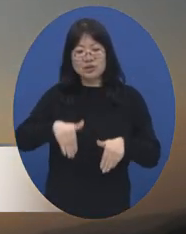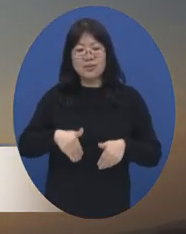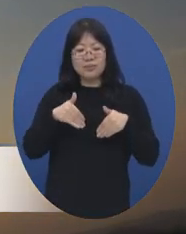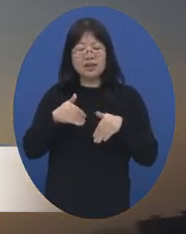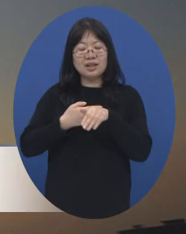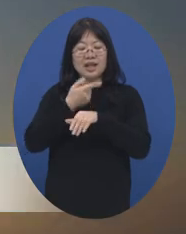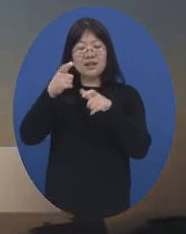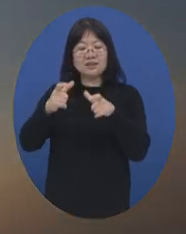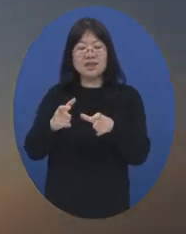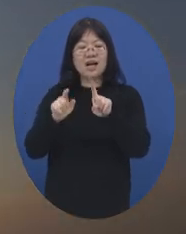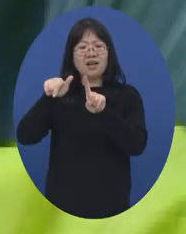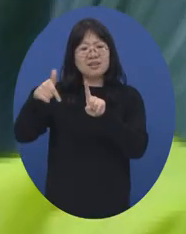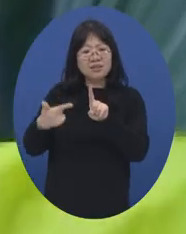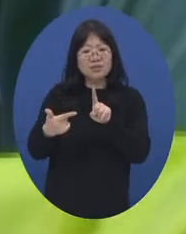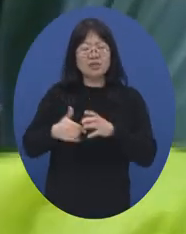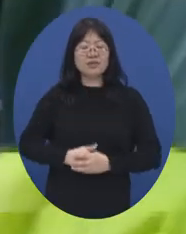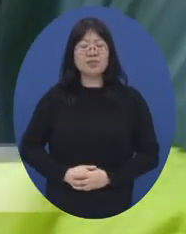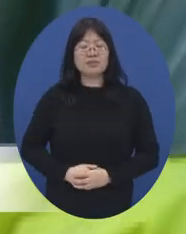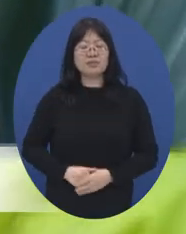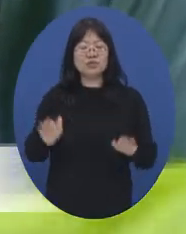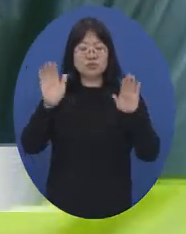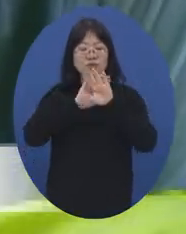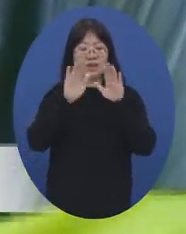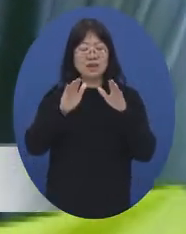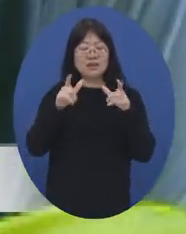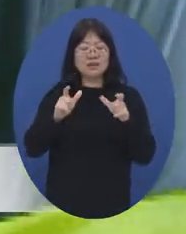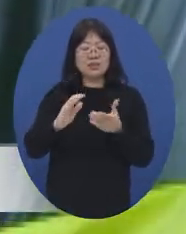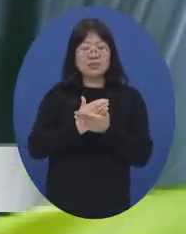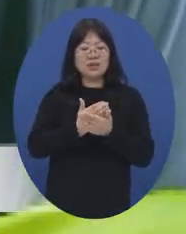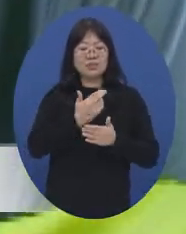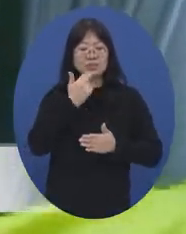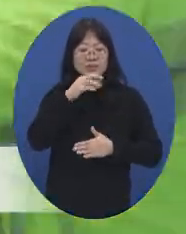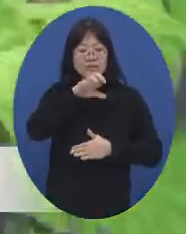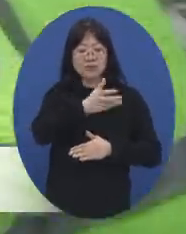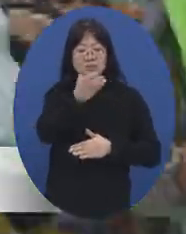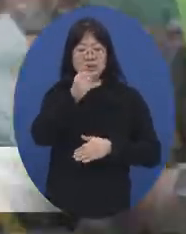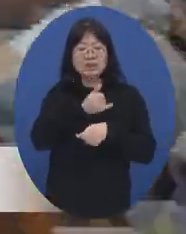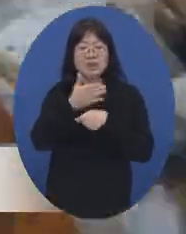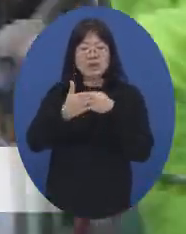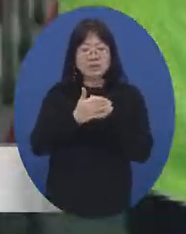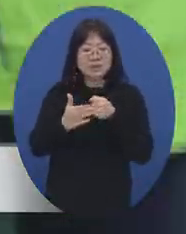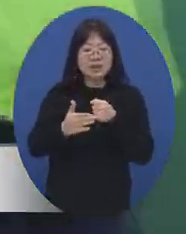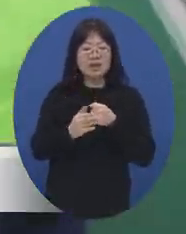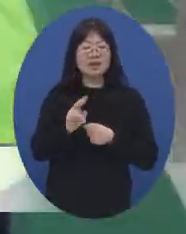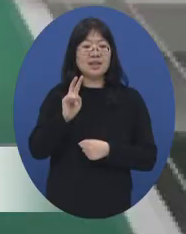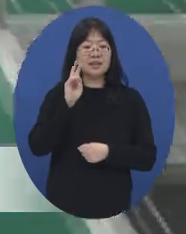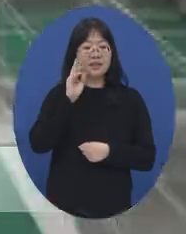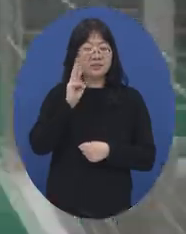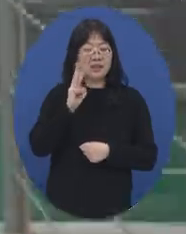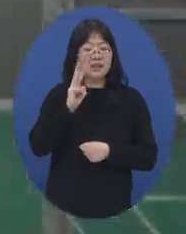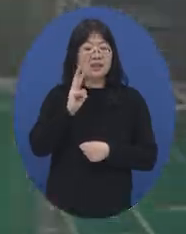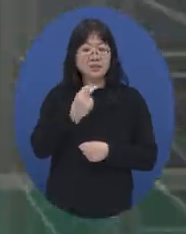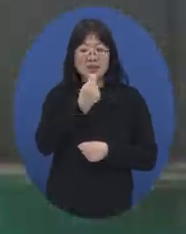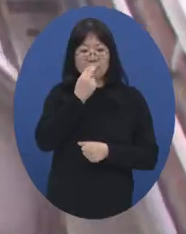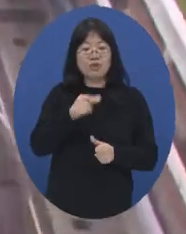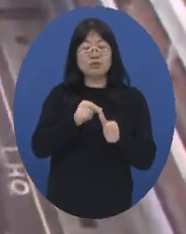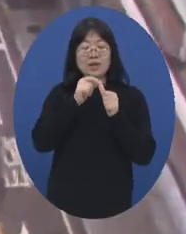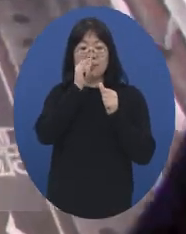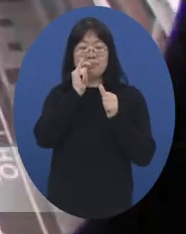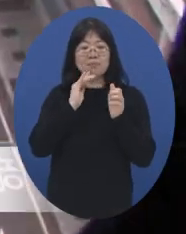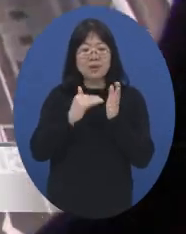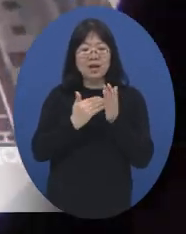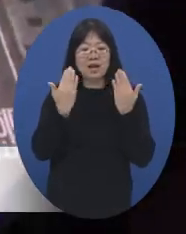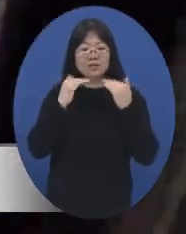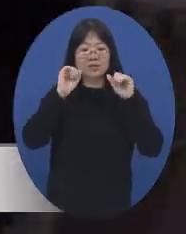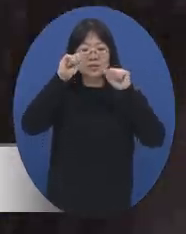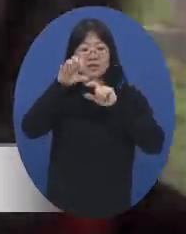지역 출동이 1건입니다. 주 야간 지역 구분 없이 현장을 누벼 2, 3일에 한 명꼴로 생명을 구한 셈입니다.